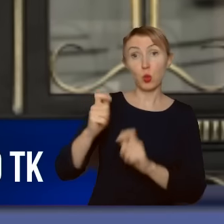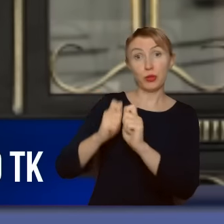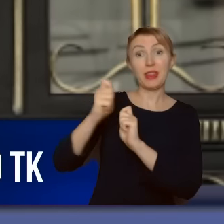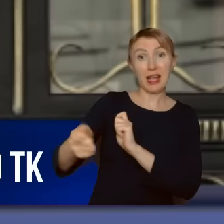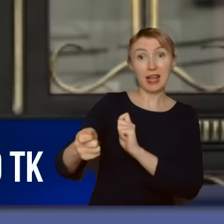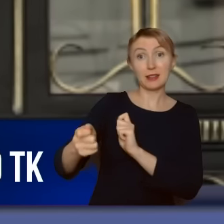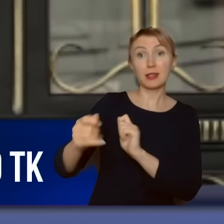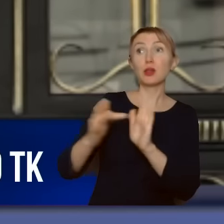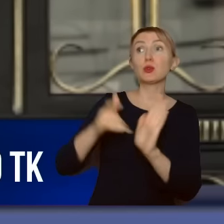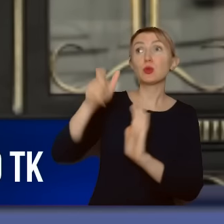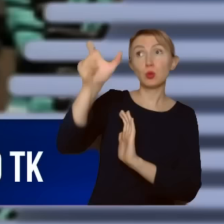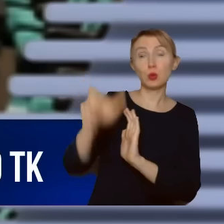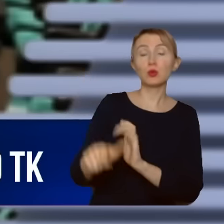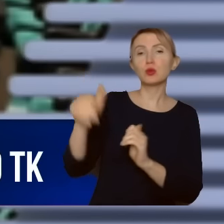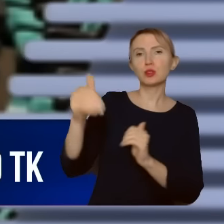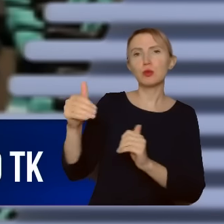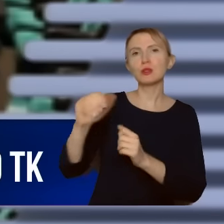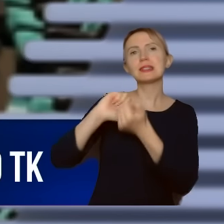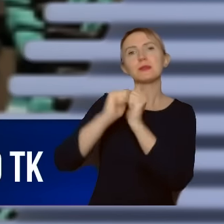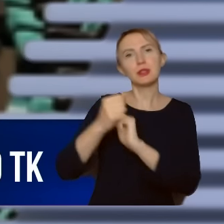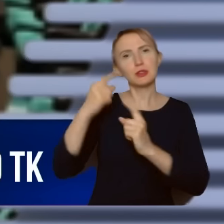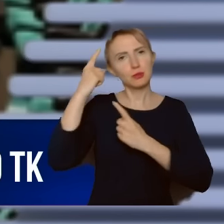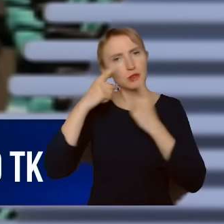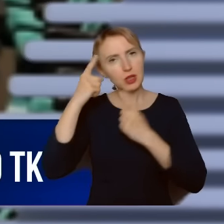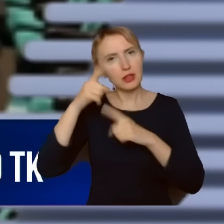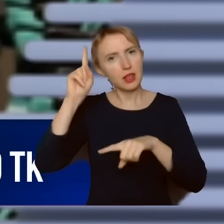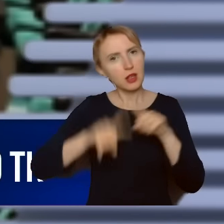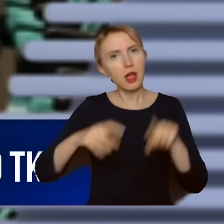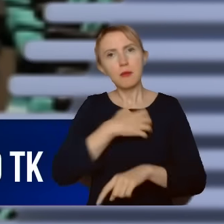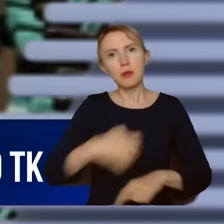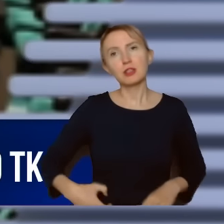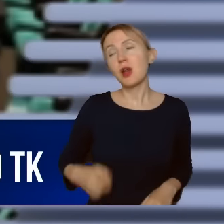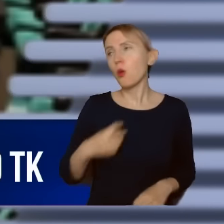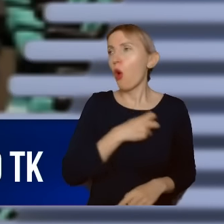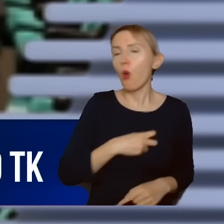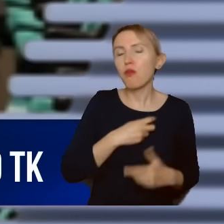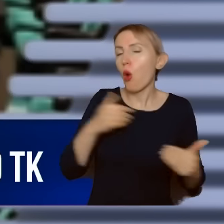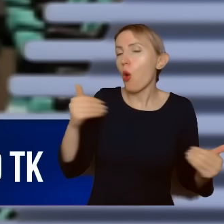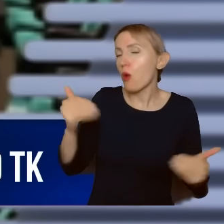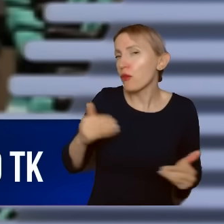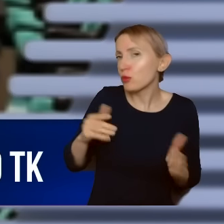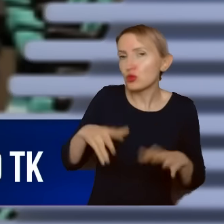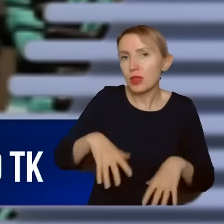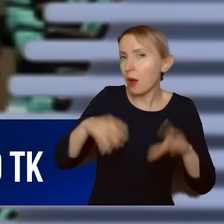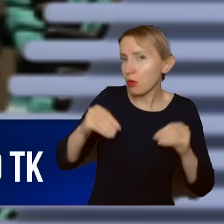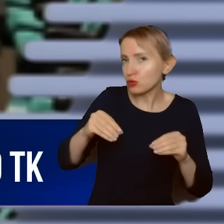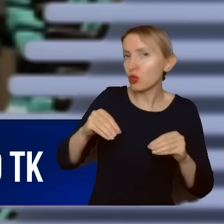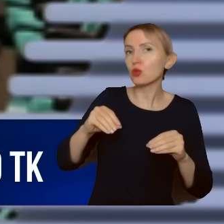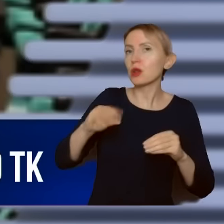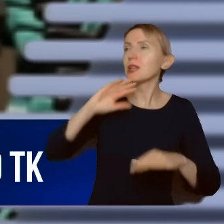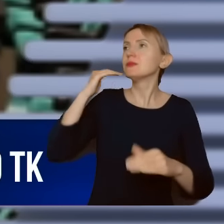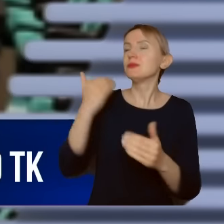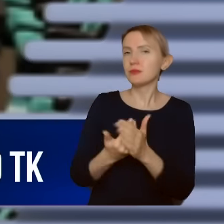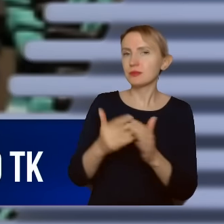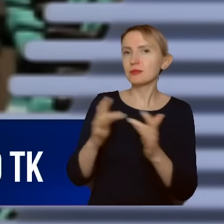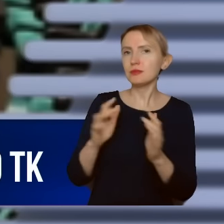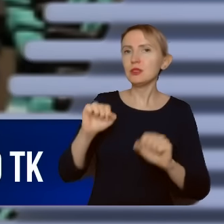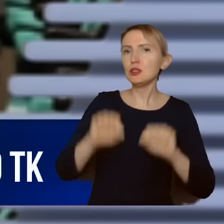Tuskowi zejść z tej złej drogi, marszałkowi Hołowni być może w pierwszej kolejności, i przyznać rację Sądowi